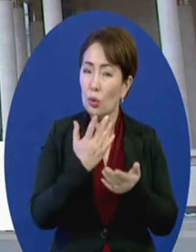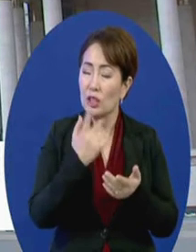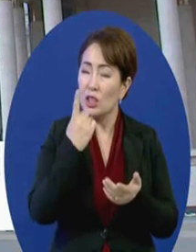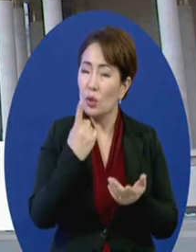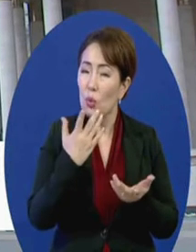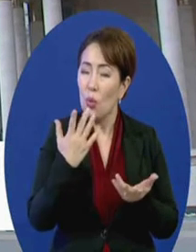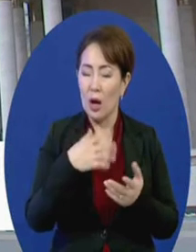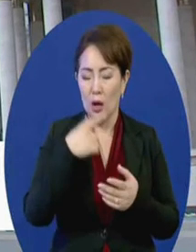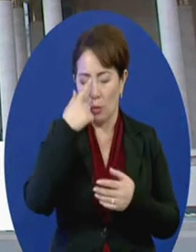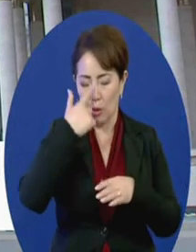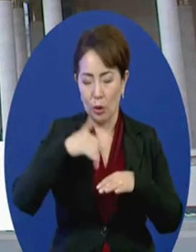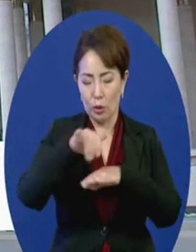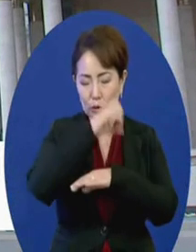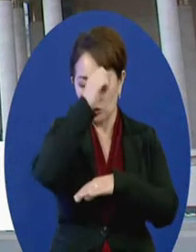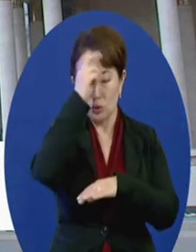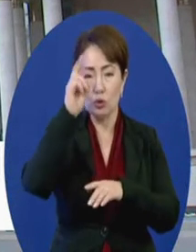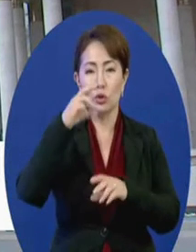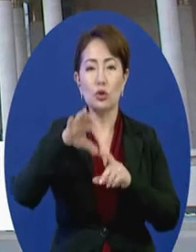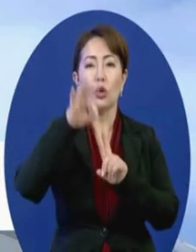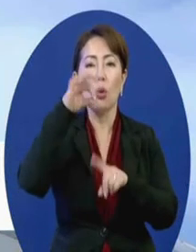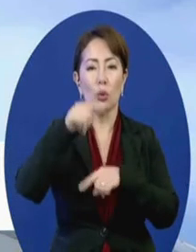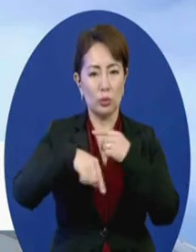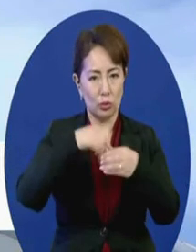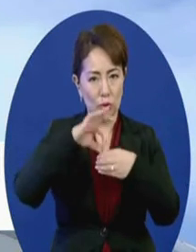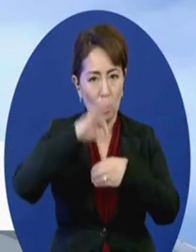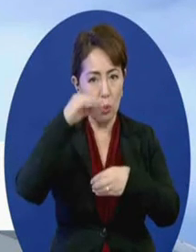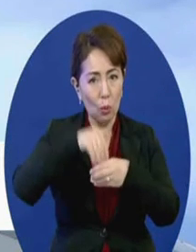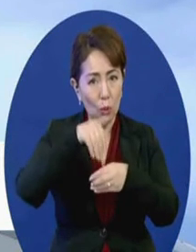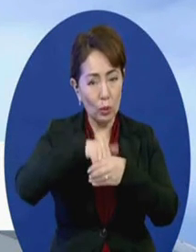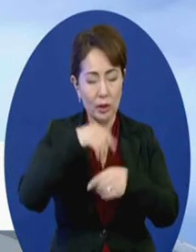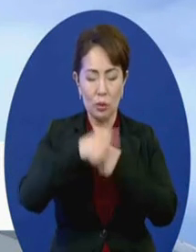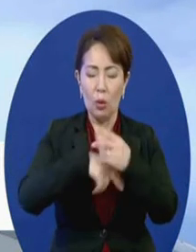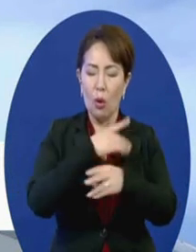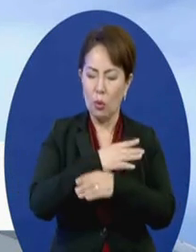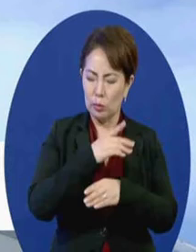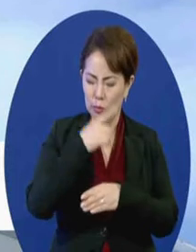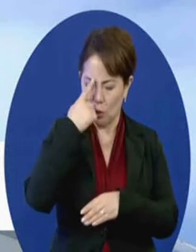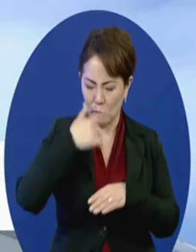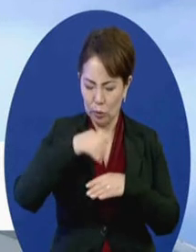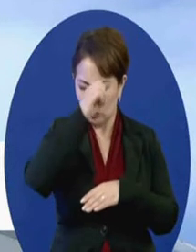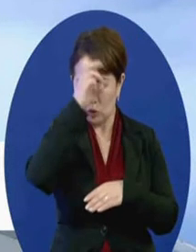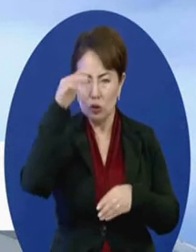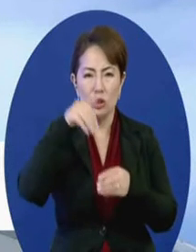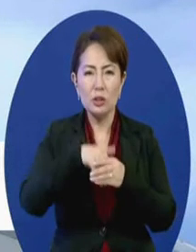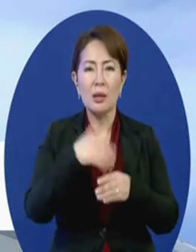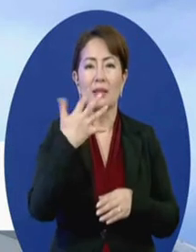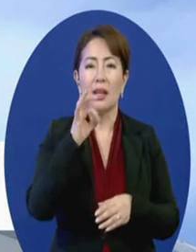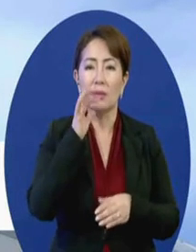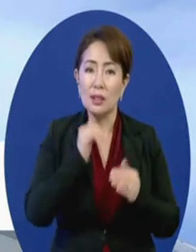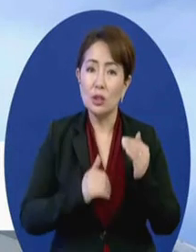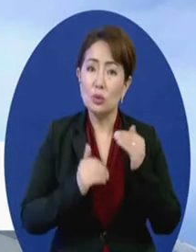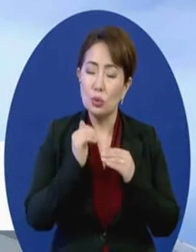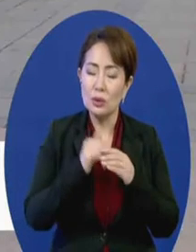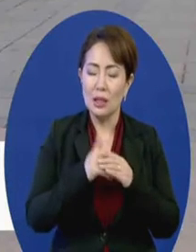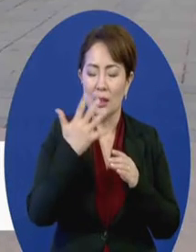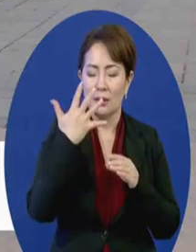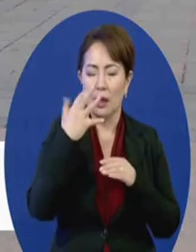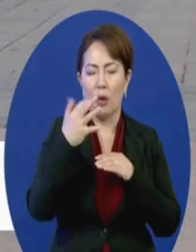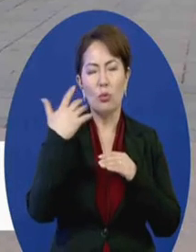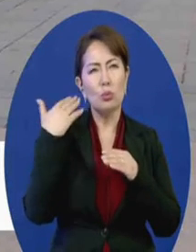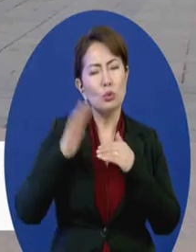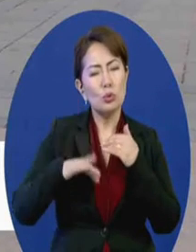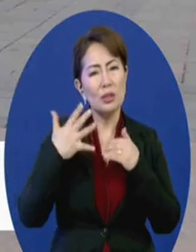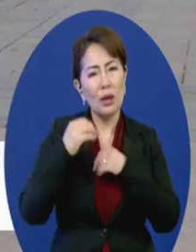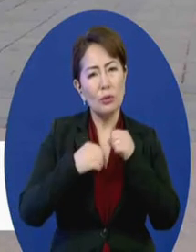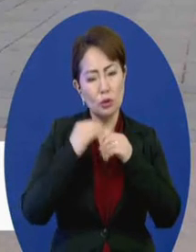Монгол улсын ерөнхийлөгчийн сонгуулийн тухай хууль. Үндсэн хуулийн нэмэлт өөрчлөлтийн дагуу Монгол улсын ерөнхийлөгчийн 50 нас хүрсэн сүүлийн 5-аас доошгүй жил эх орондоо байнга